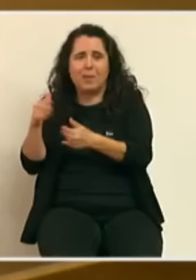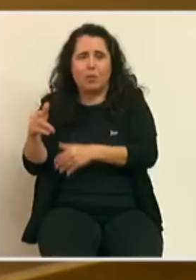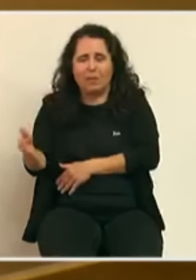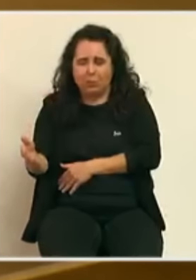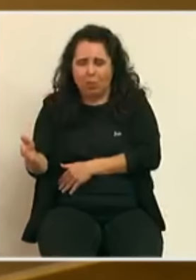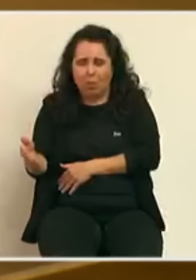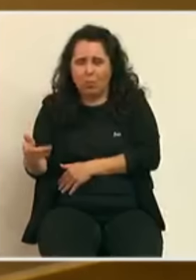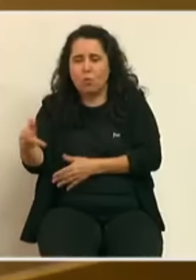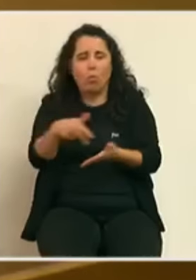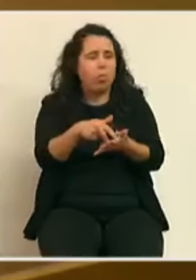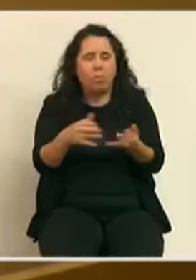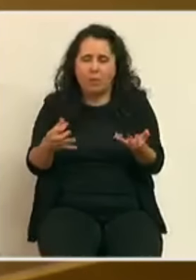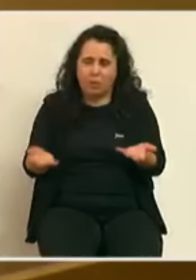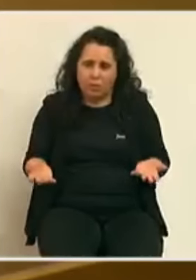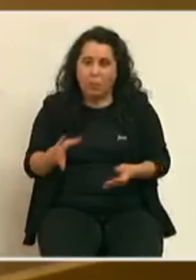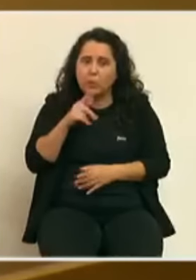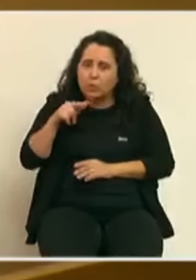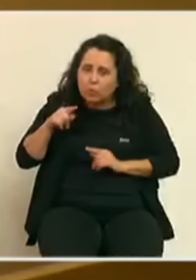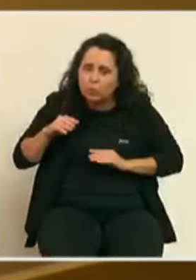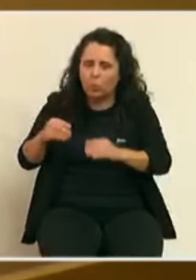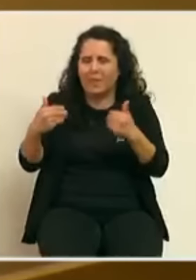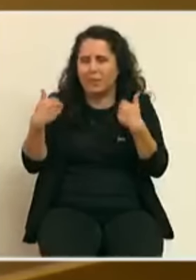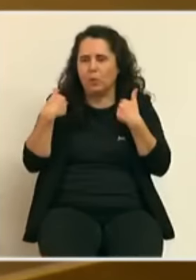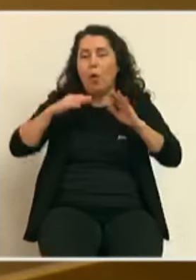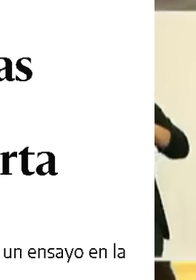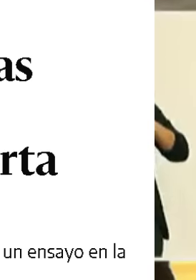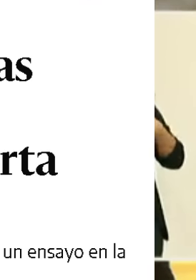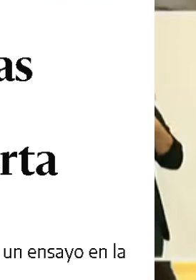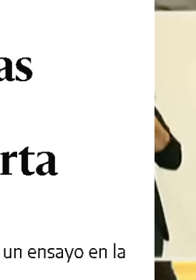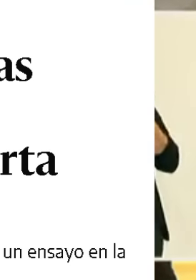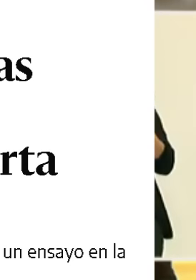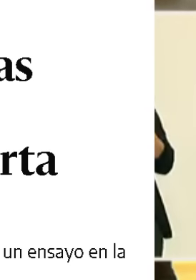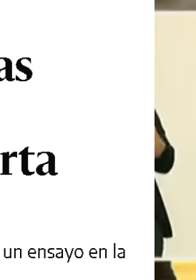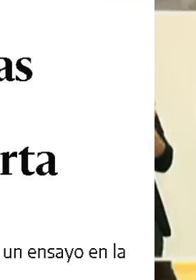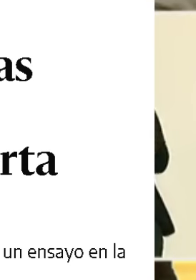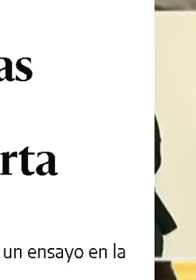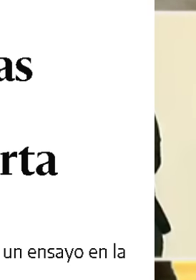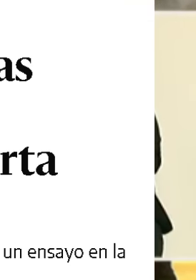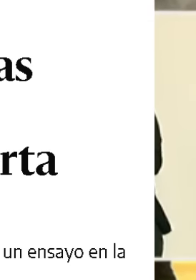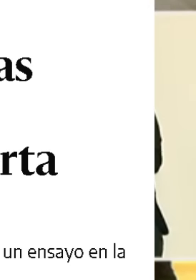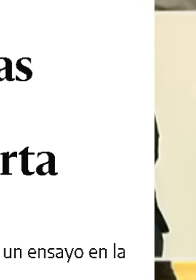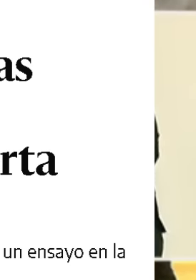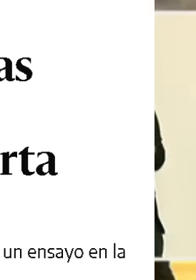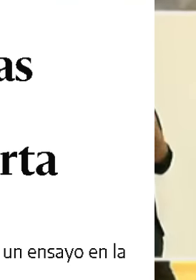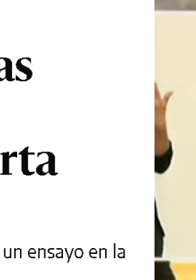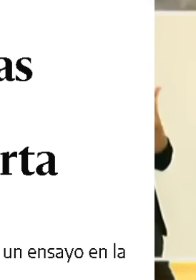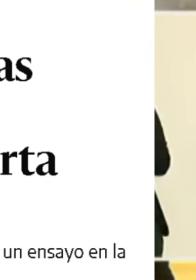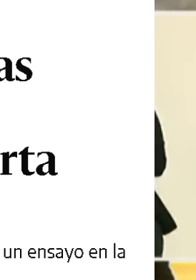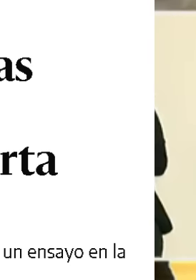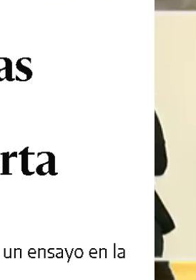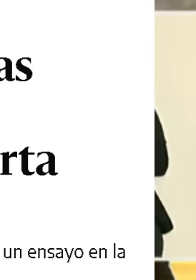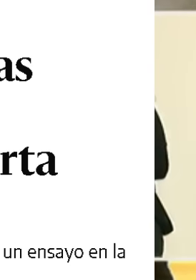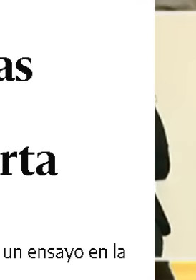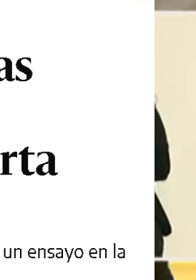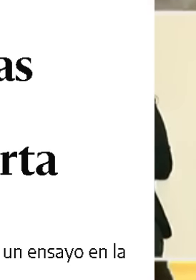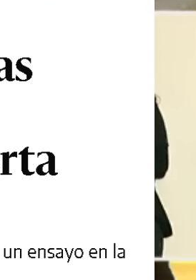això, vostè és el responsable últim de que l'alerta s'enviara a les 8:11 de la